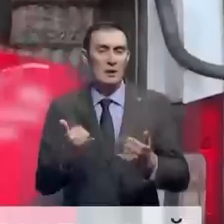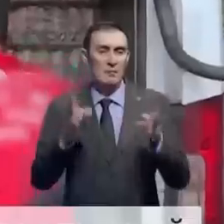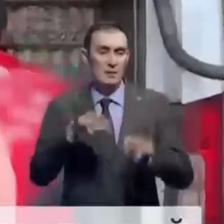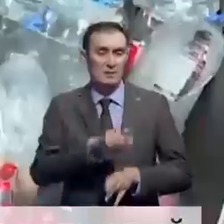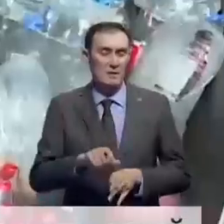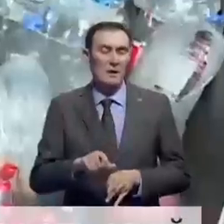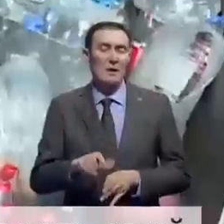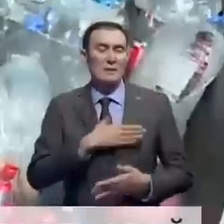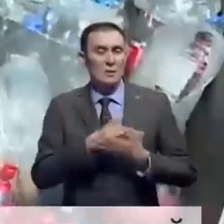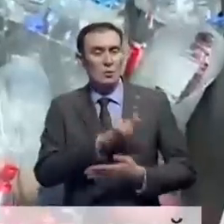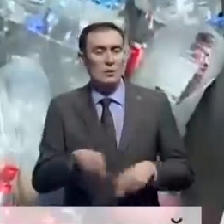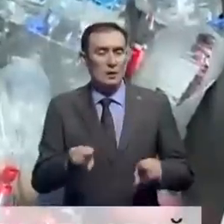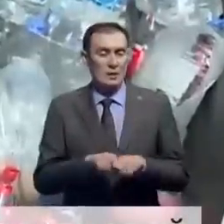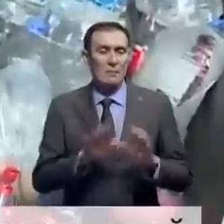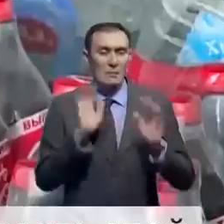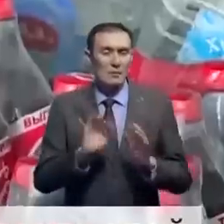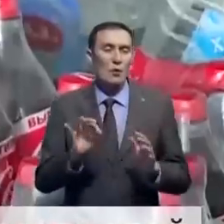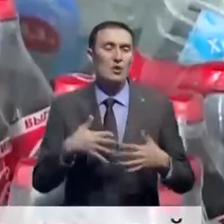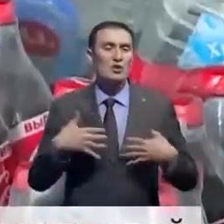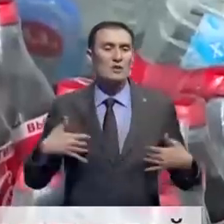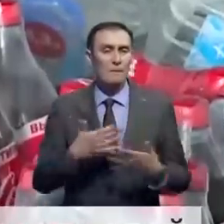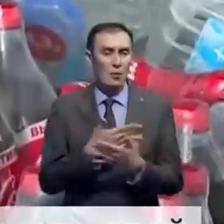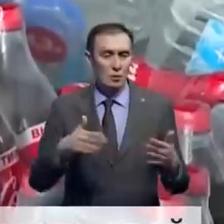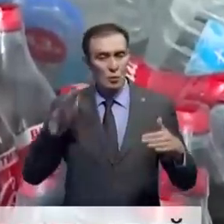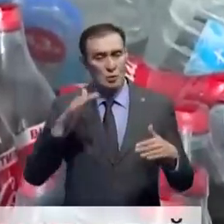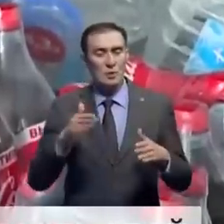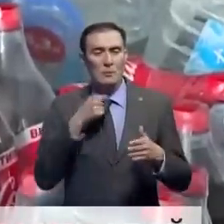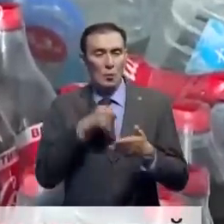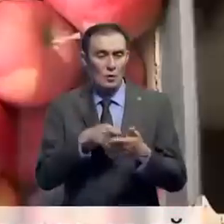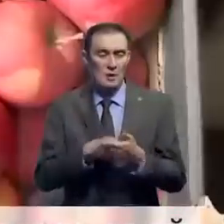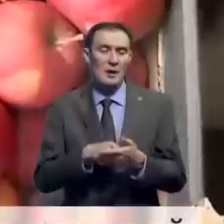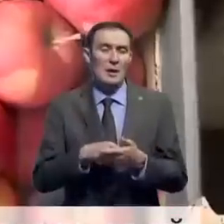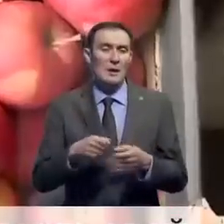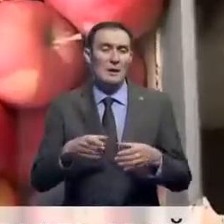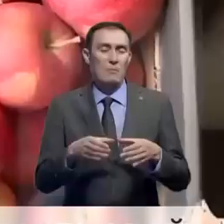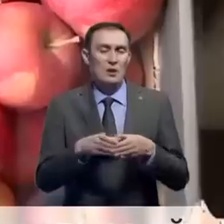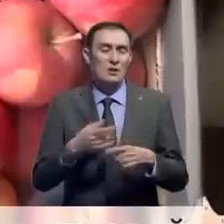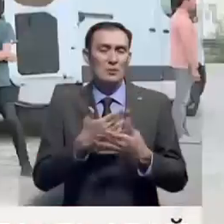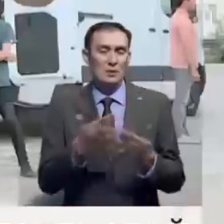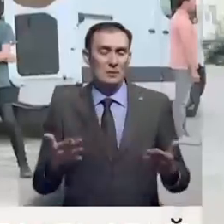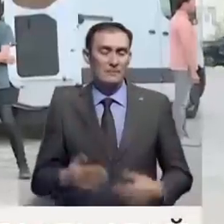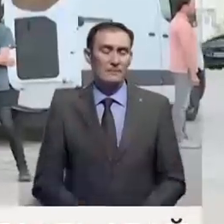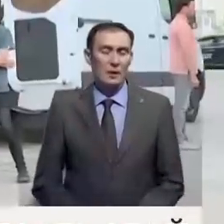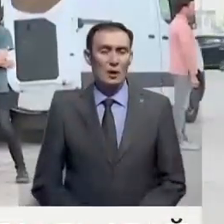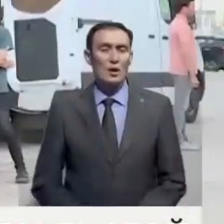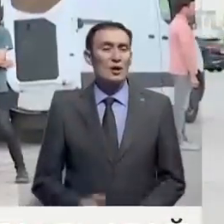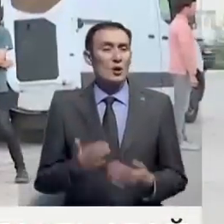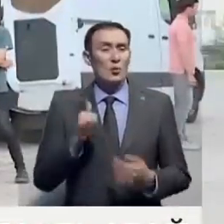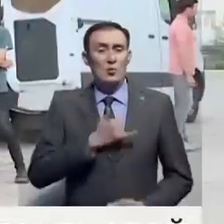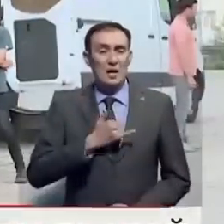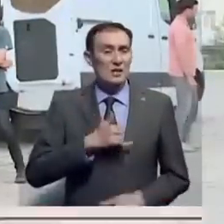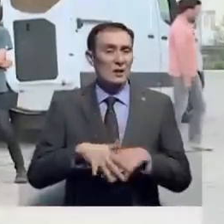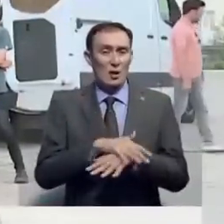сердобольный карагандинцы также позаботились о домашних животных собрали сухой корм паштеты и наполнители нет